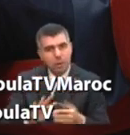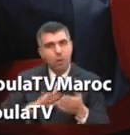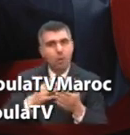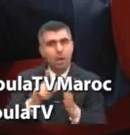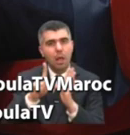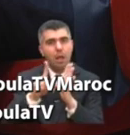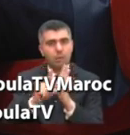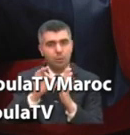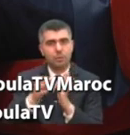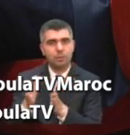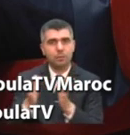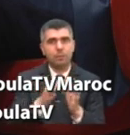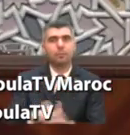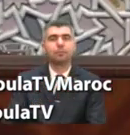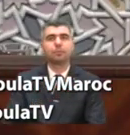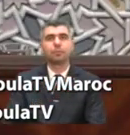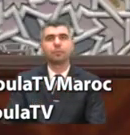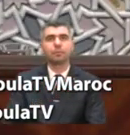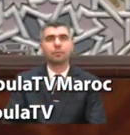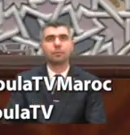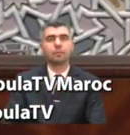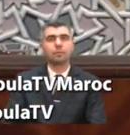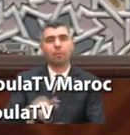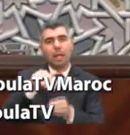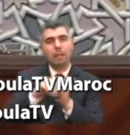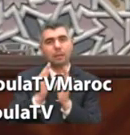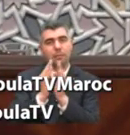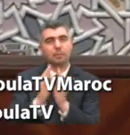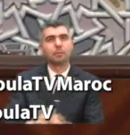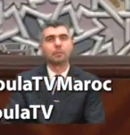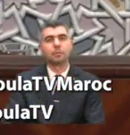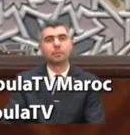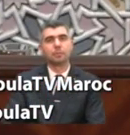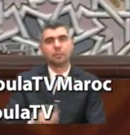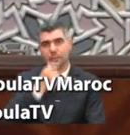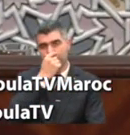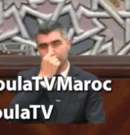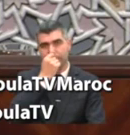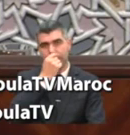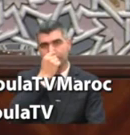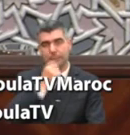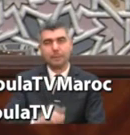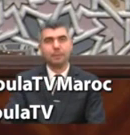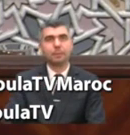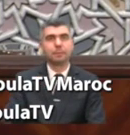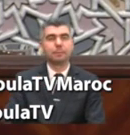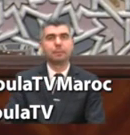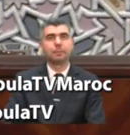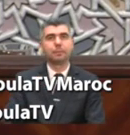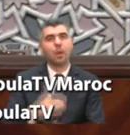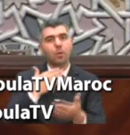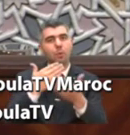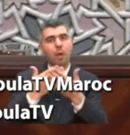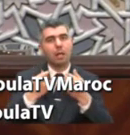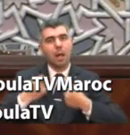بها. كلمة للفريق في تعقيب للتعقيب، تفضلوا. شكرا السيد